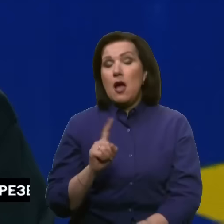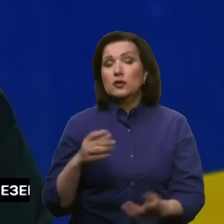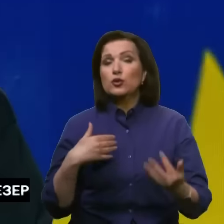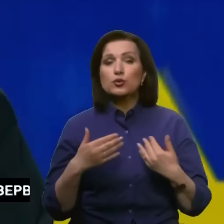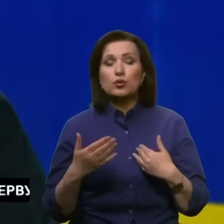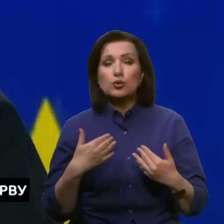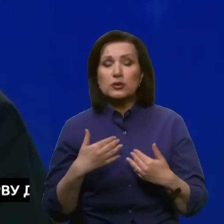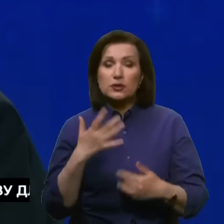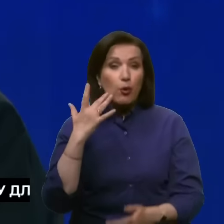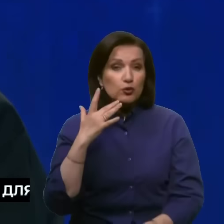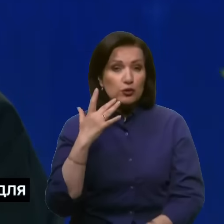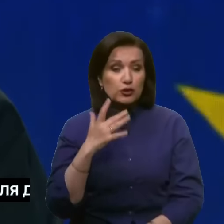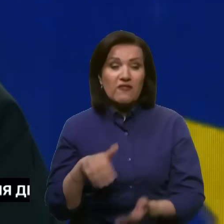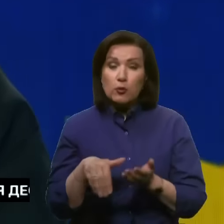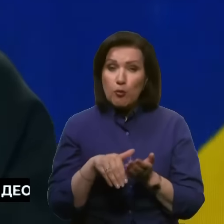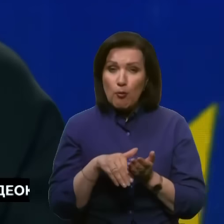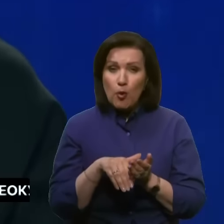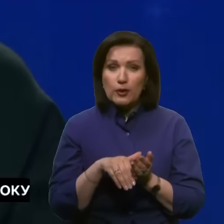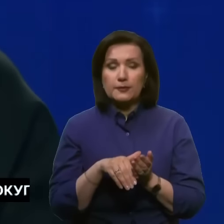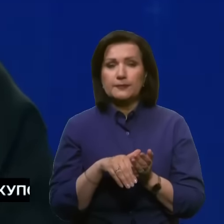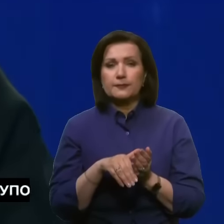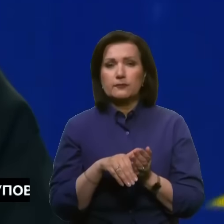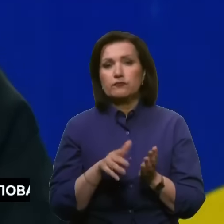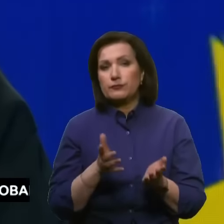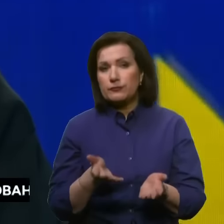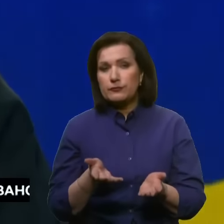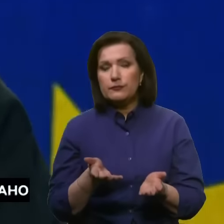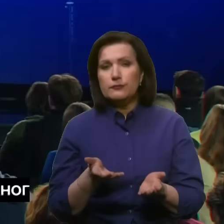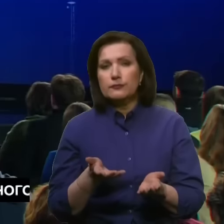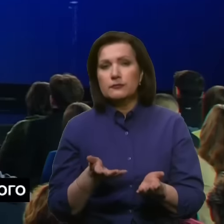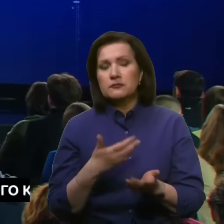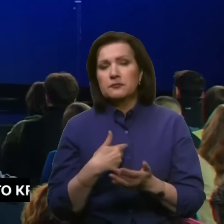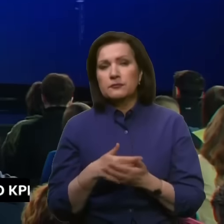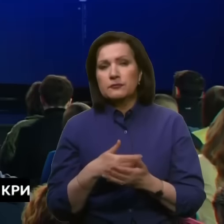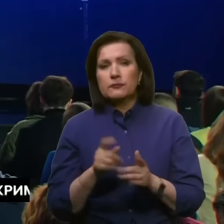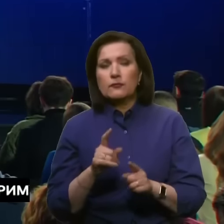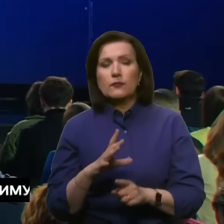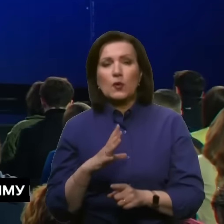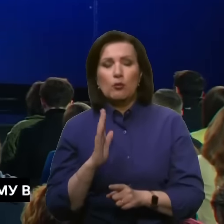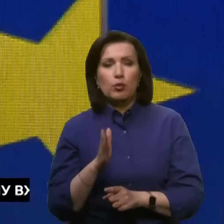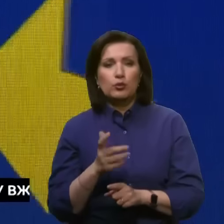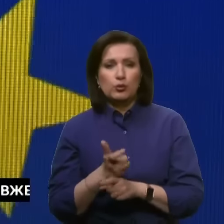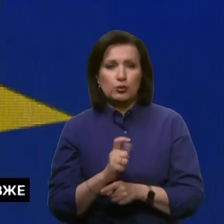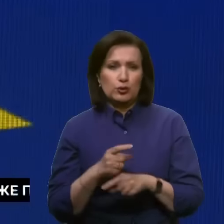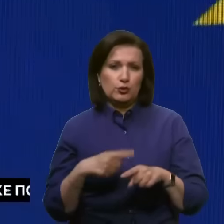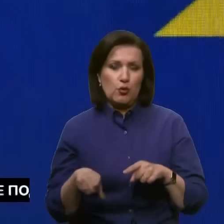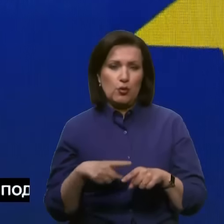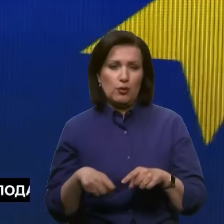стосується Сполучених Штатів допомоги, ну, мені здається, що буде дуже